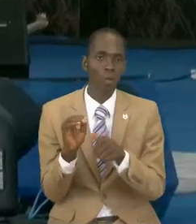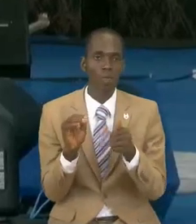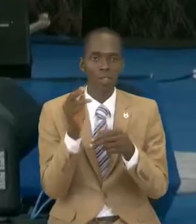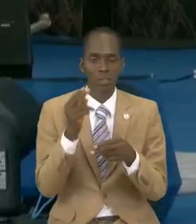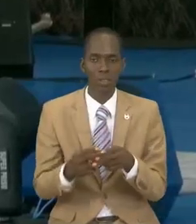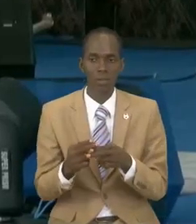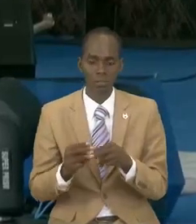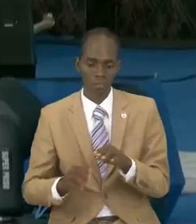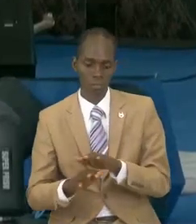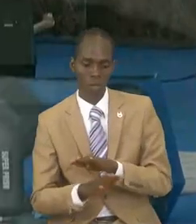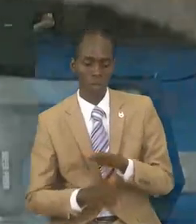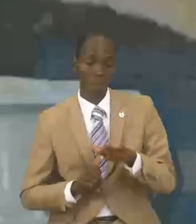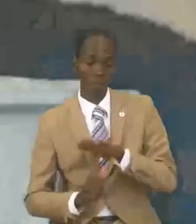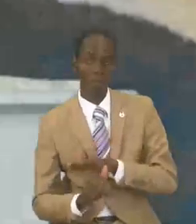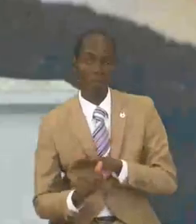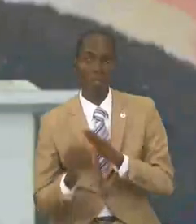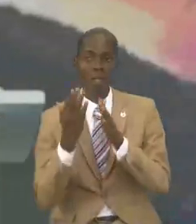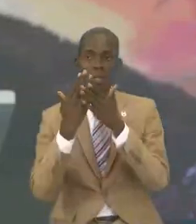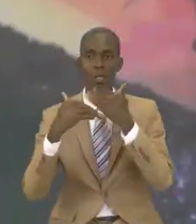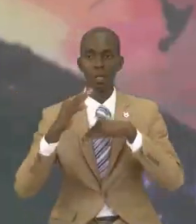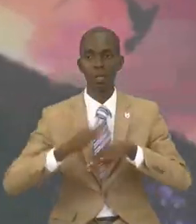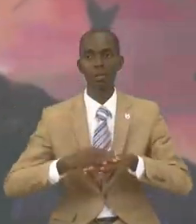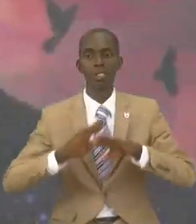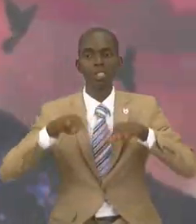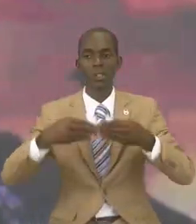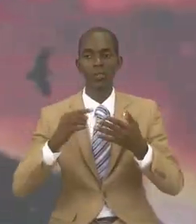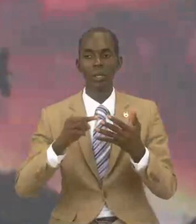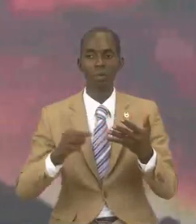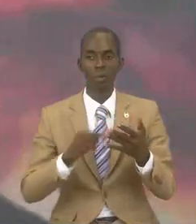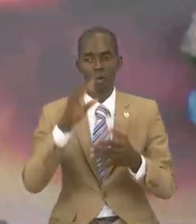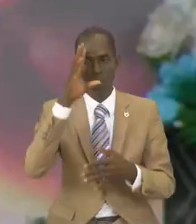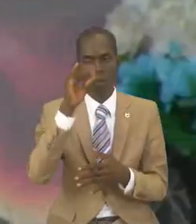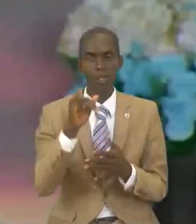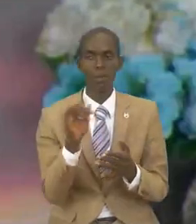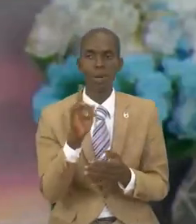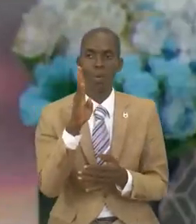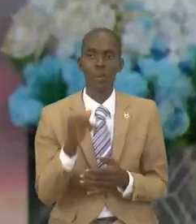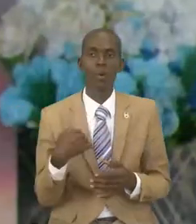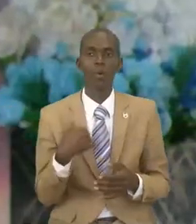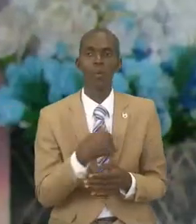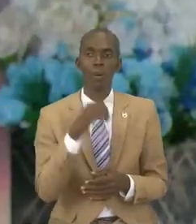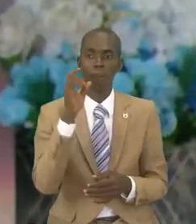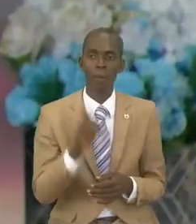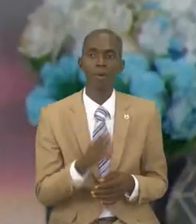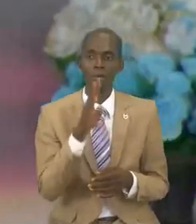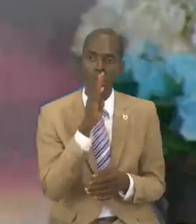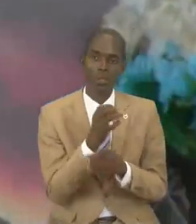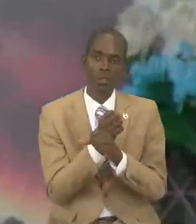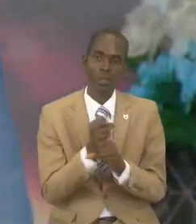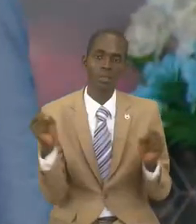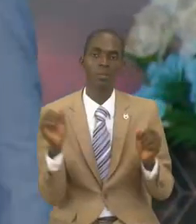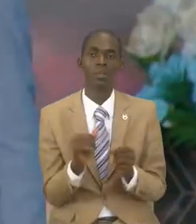nom qui ait été donné parmi les hommes par lequel nous devions être